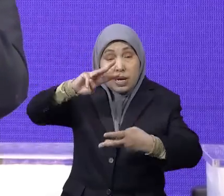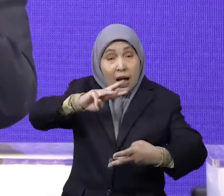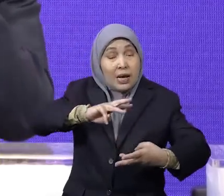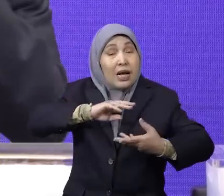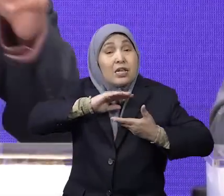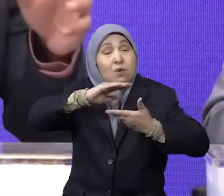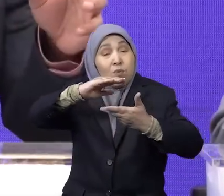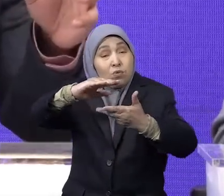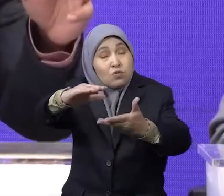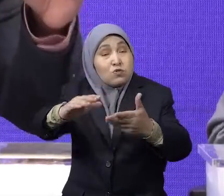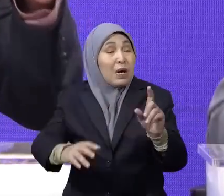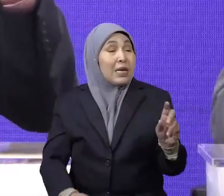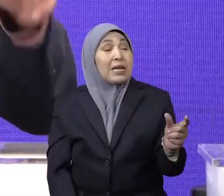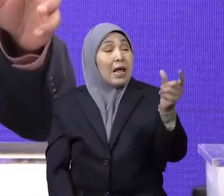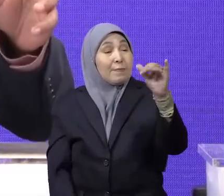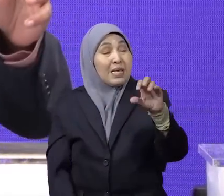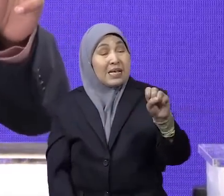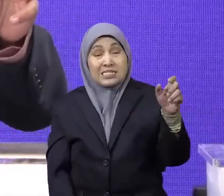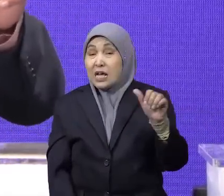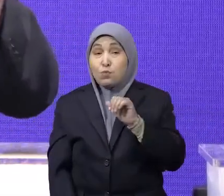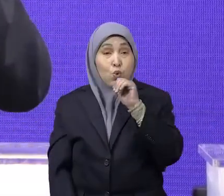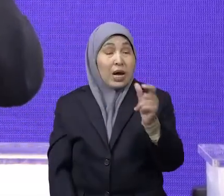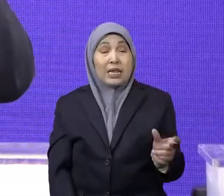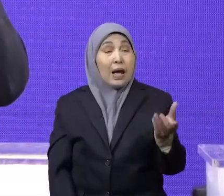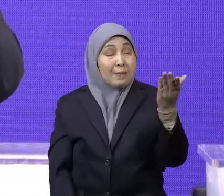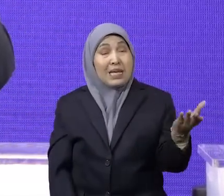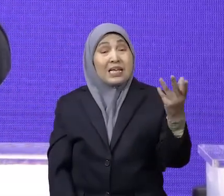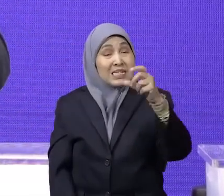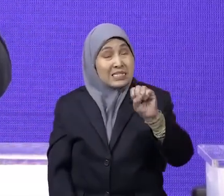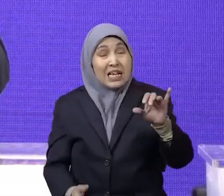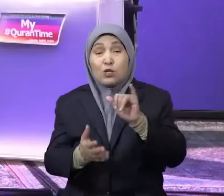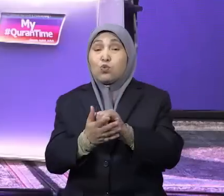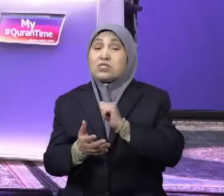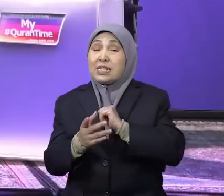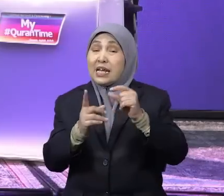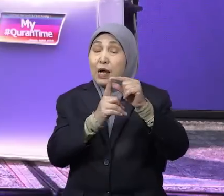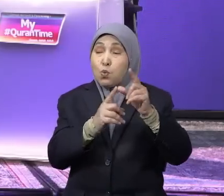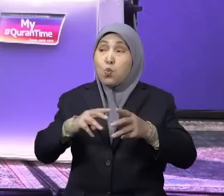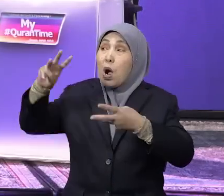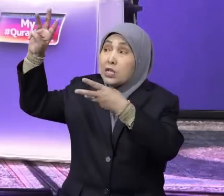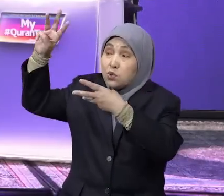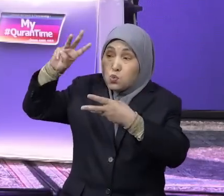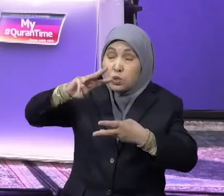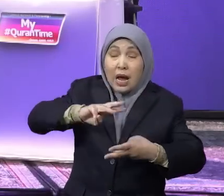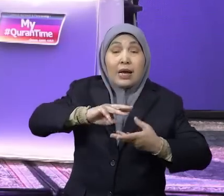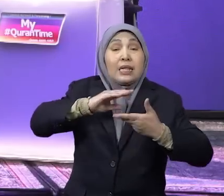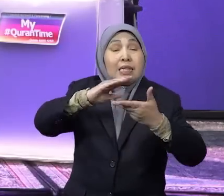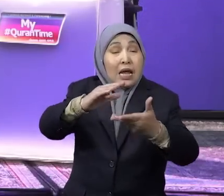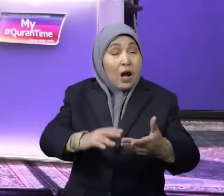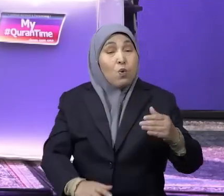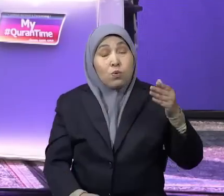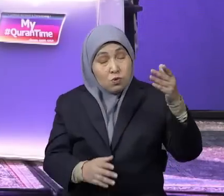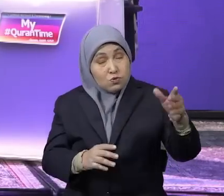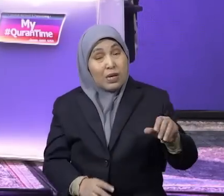akan diutuskan kepada Nabi Isa. Bukanlah Nabi Isa itu sendiri kalimah, tetapi wahyu yang akan diutuskan kepada